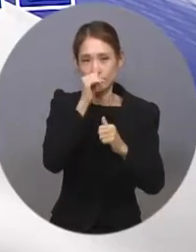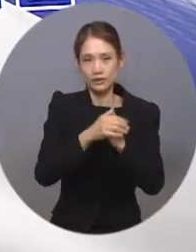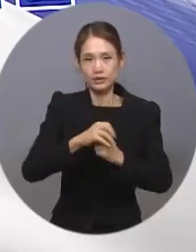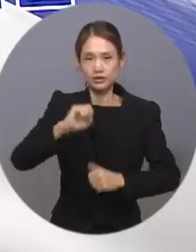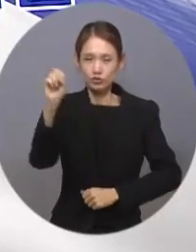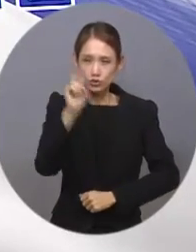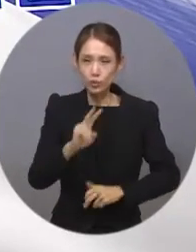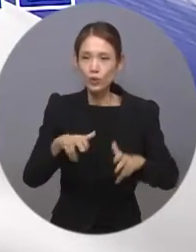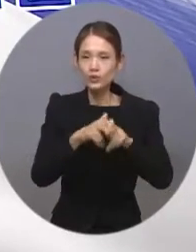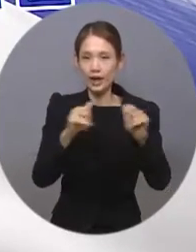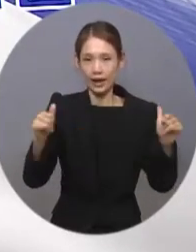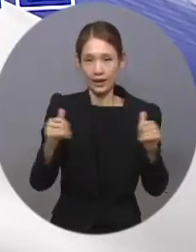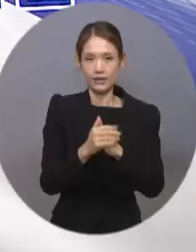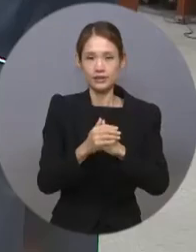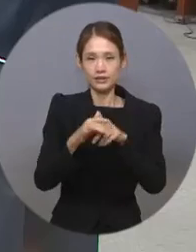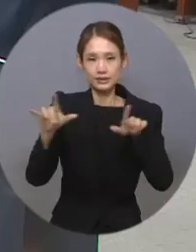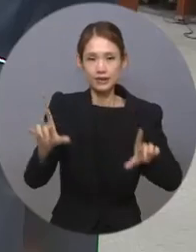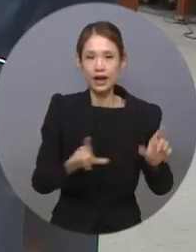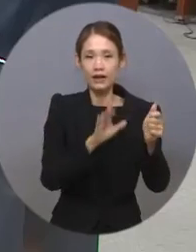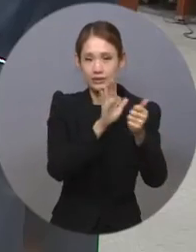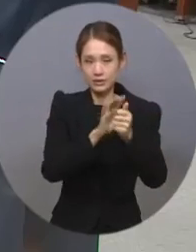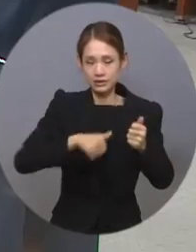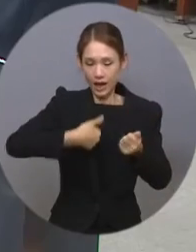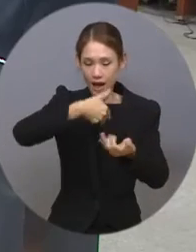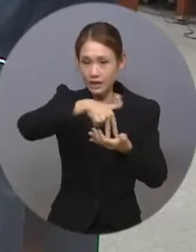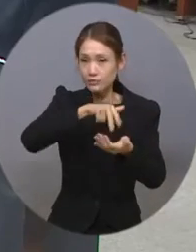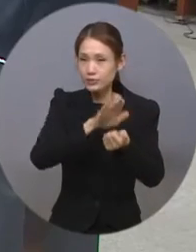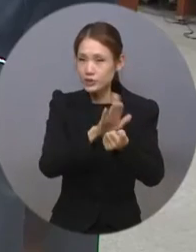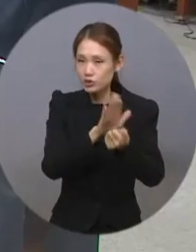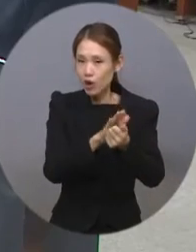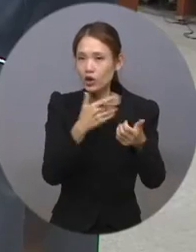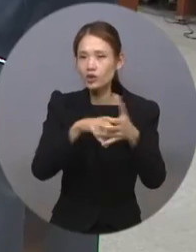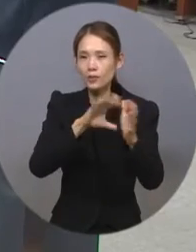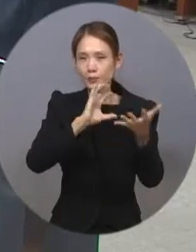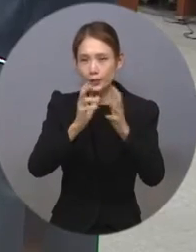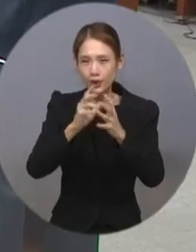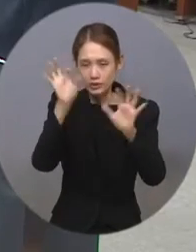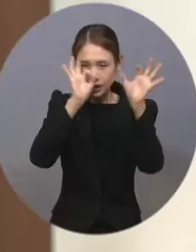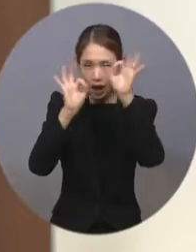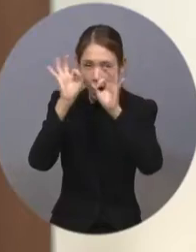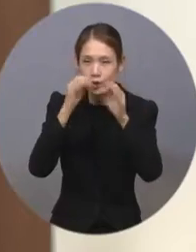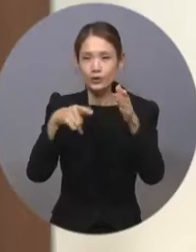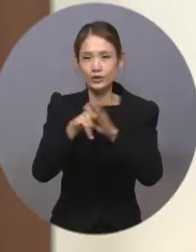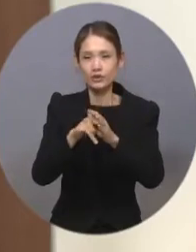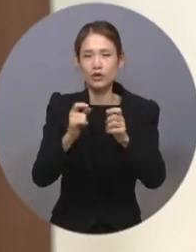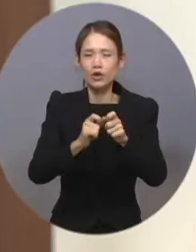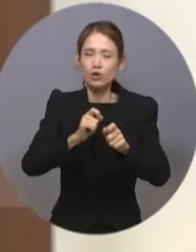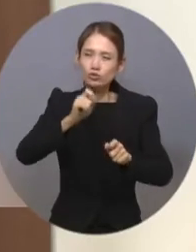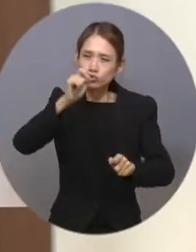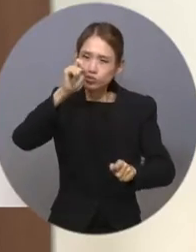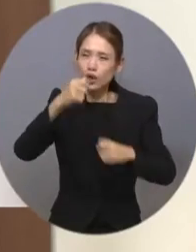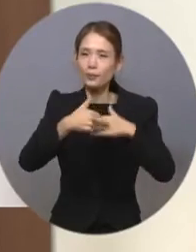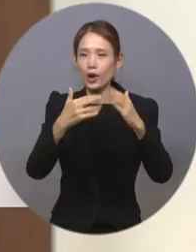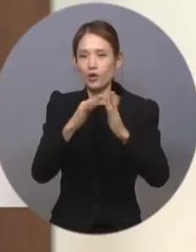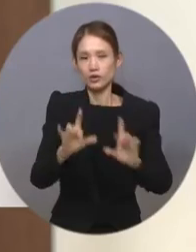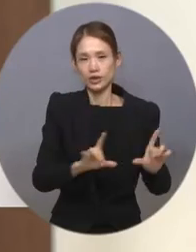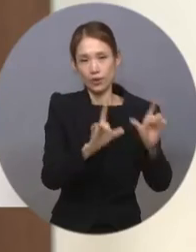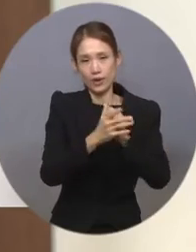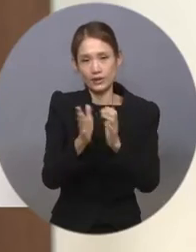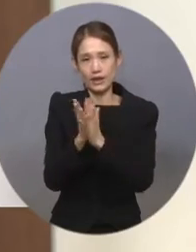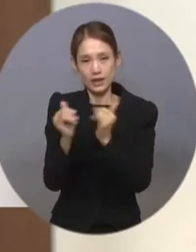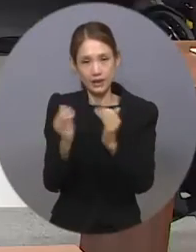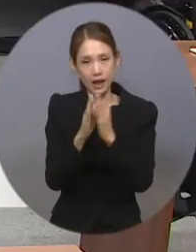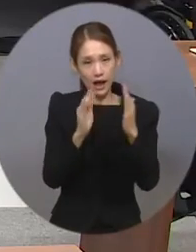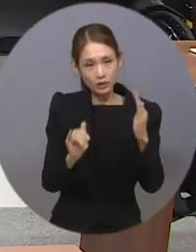중도장애인의 일상의 삶과 자립지원 제도화를 모색하기 위한 토론회는 장기간 병원 생활에 따른 당사자와